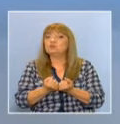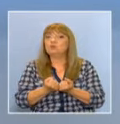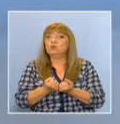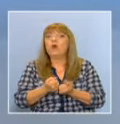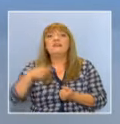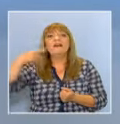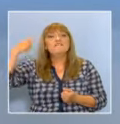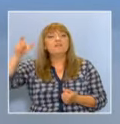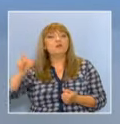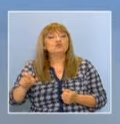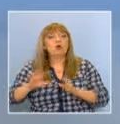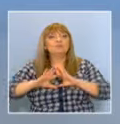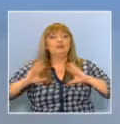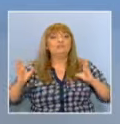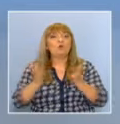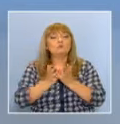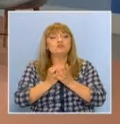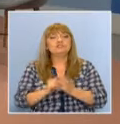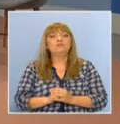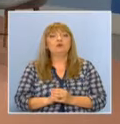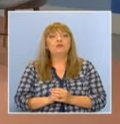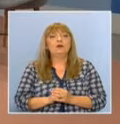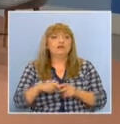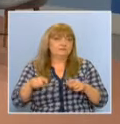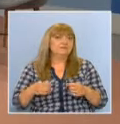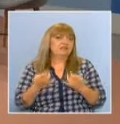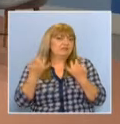съвременен вариант? В съвременността